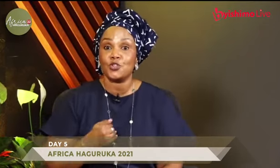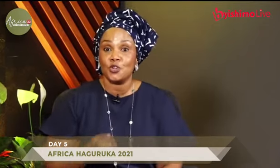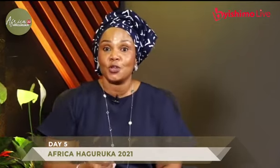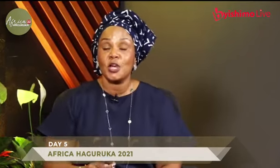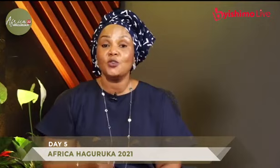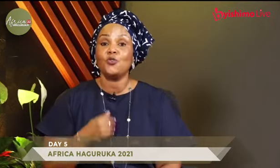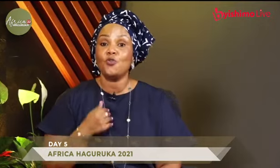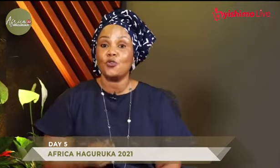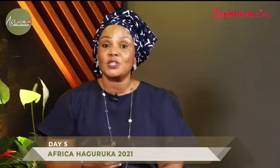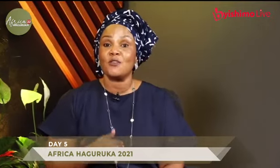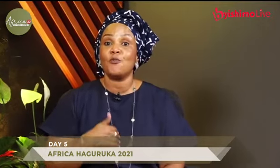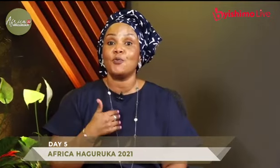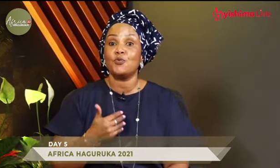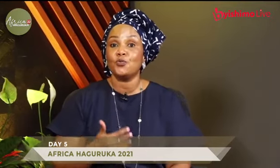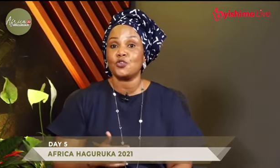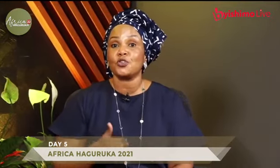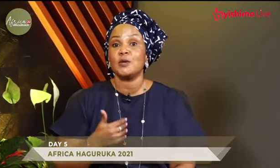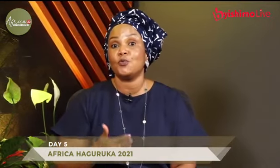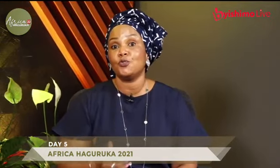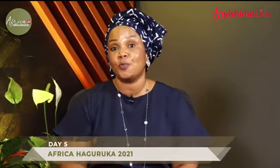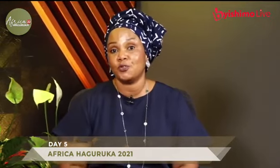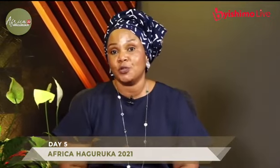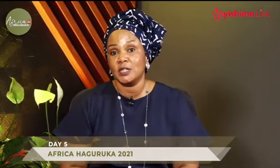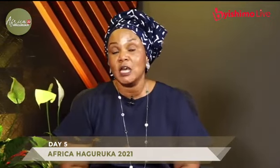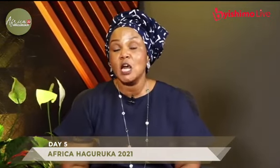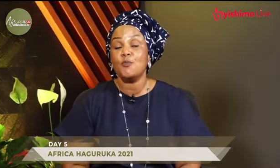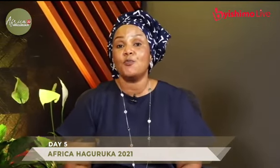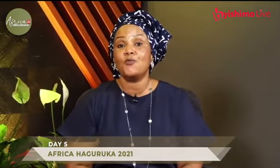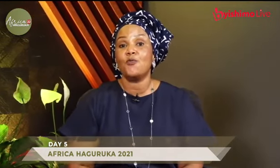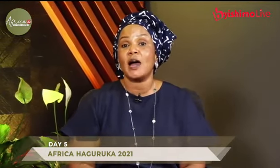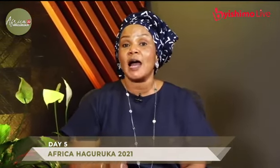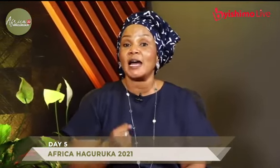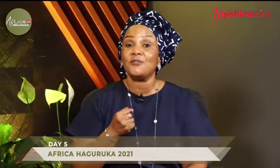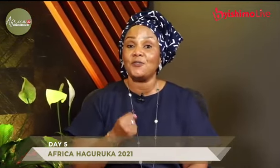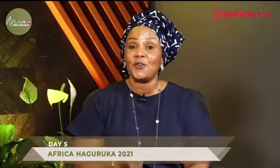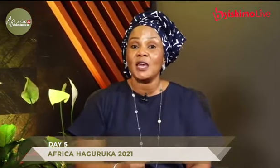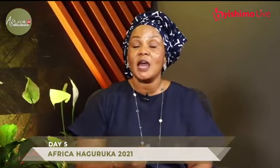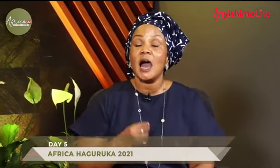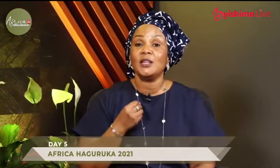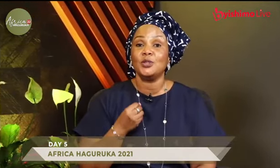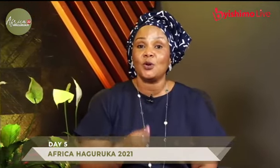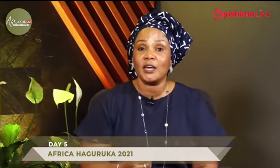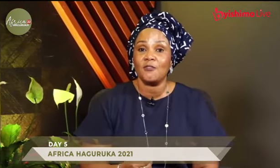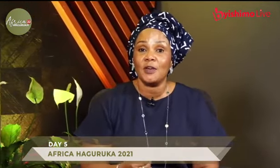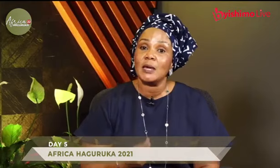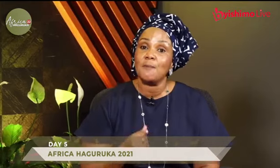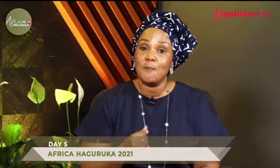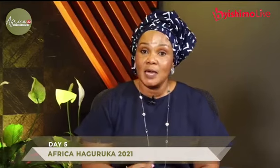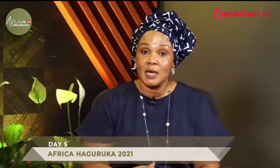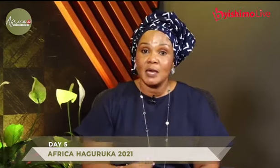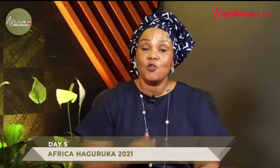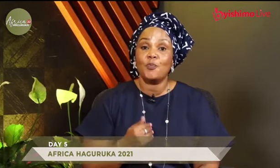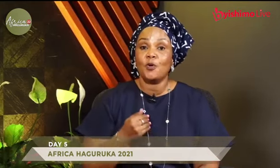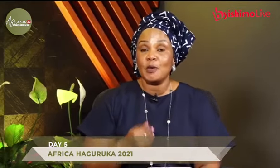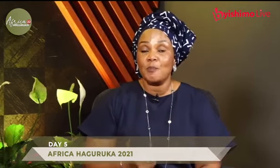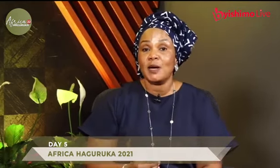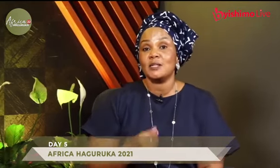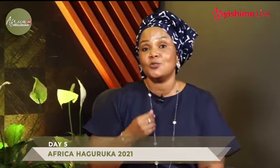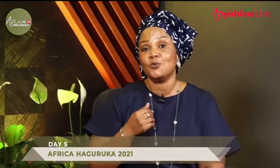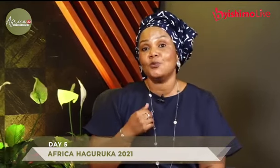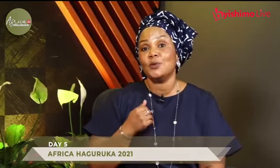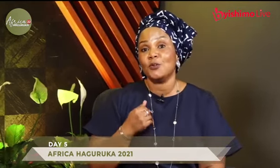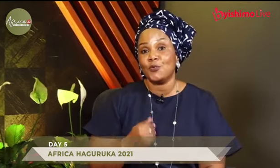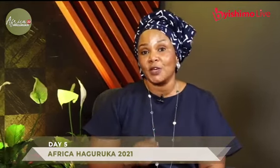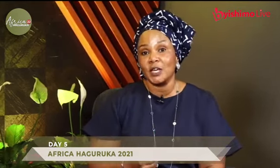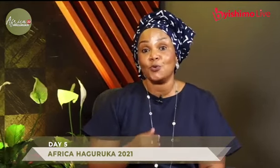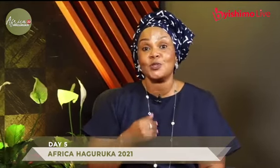de jeunes. Donc nous avons beaucoup de chances et beaucoup d'opportunités pour pouvoir arriver à nos rêves. Mais le premier pas, c'est